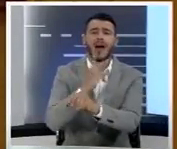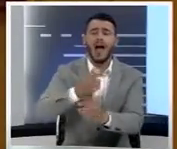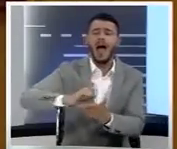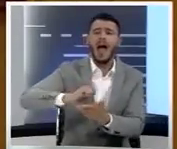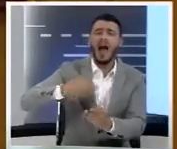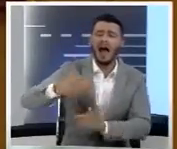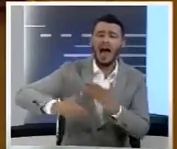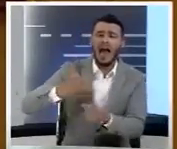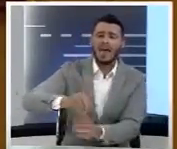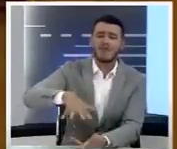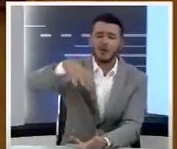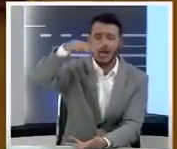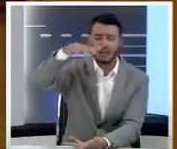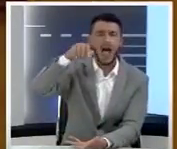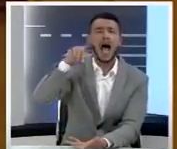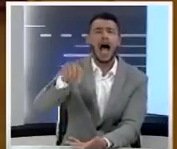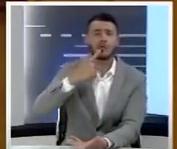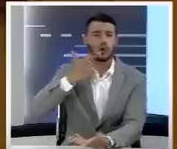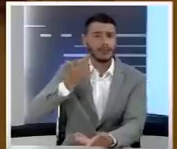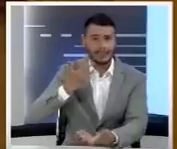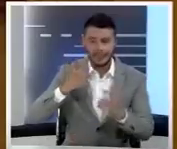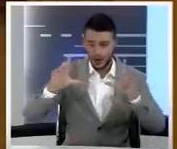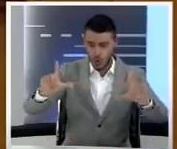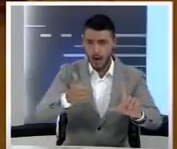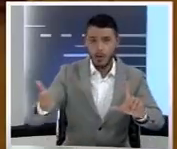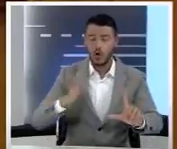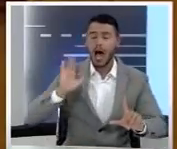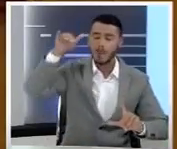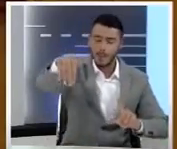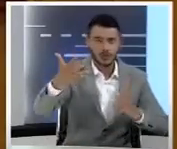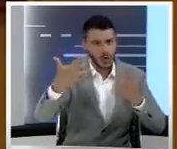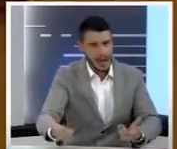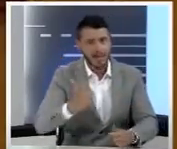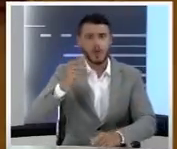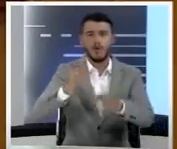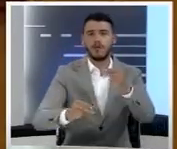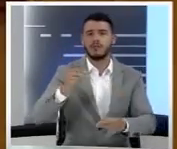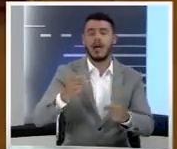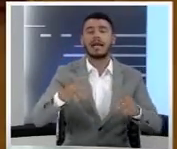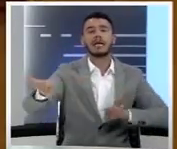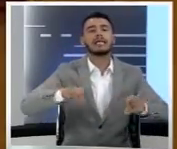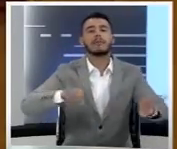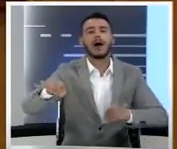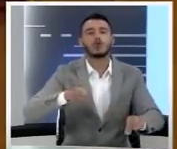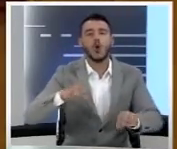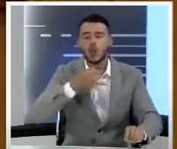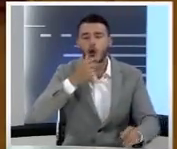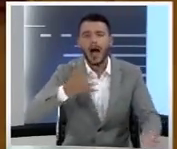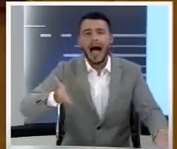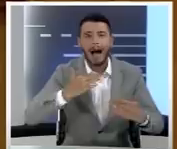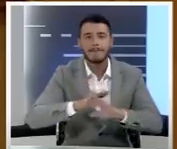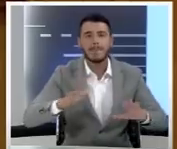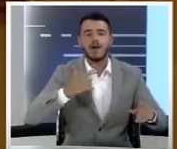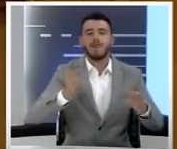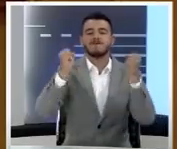τη γραφειοκρατία υπάρχουν ελλείμματα πολιτικής. Αν μια χώρα δεν έχει κτηματολόγιο, αν μια χώρα δεν έχει δασικούς χάρτες, αν μια χώρα δεν